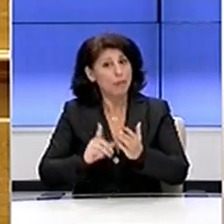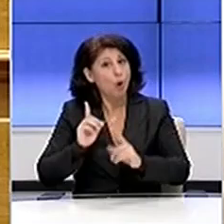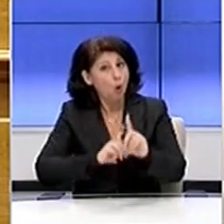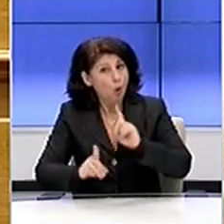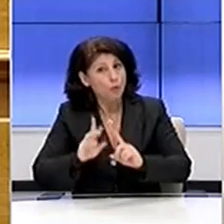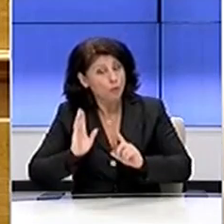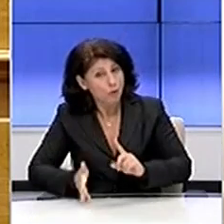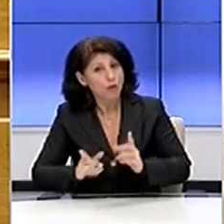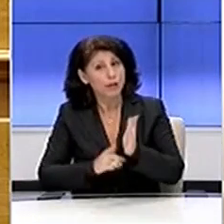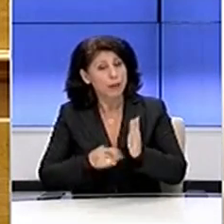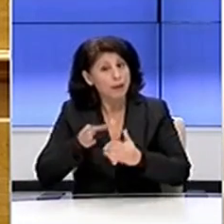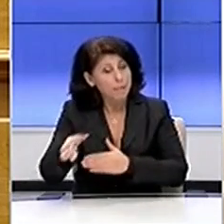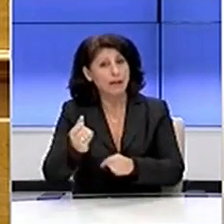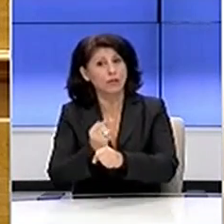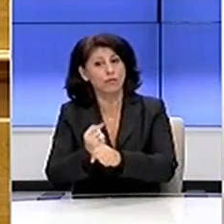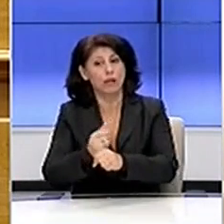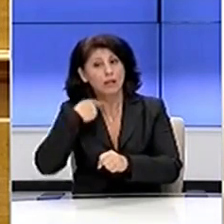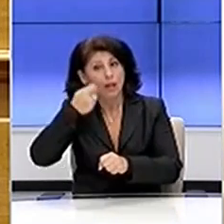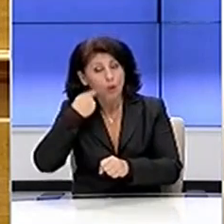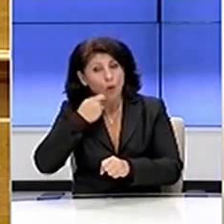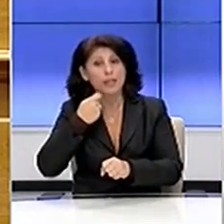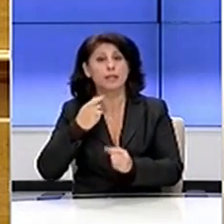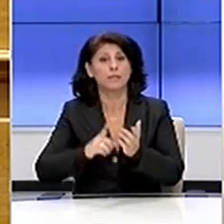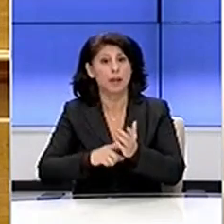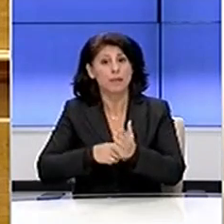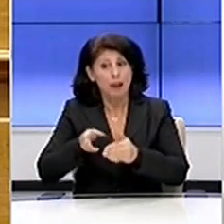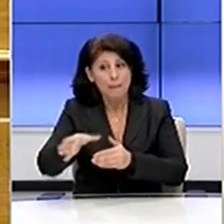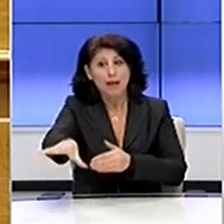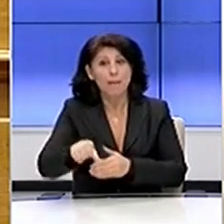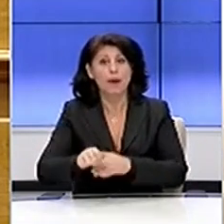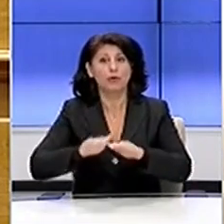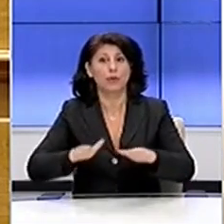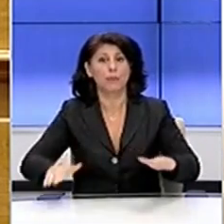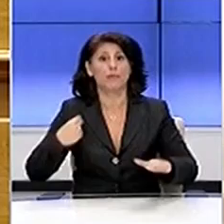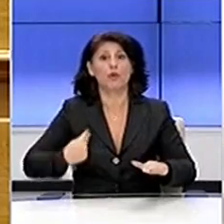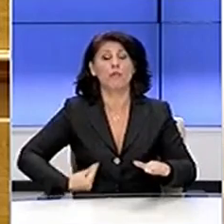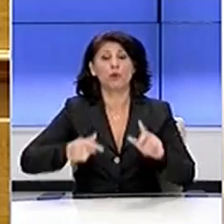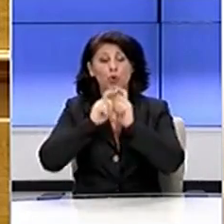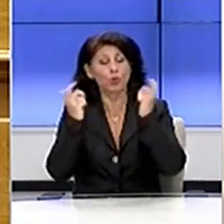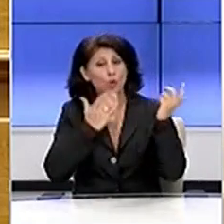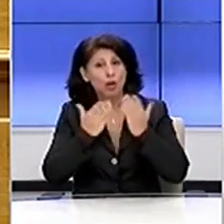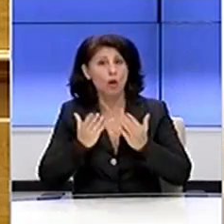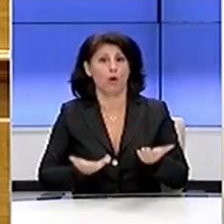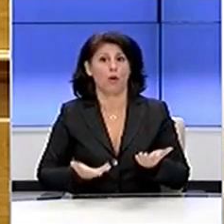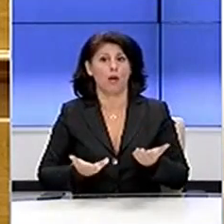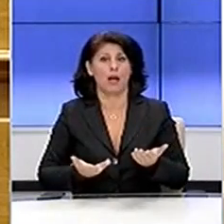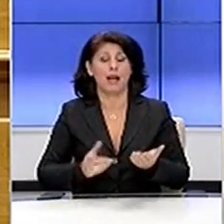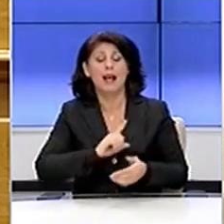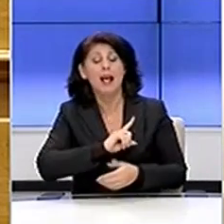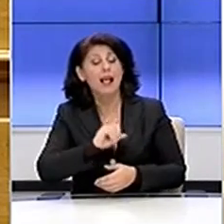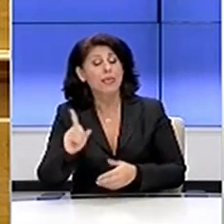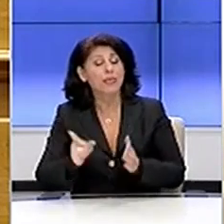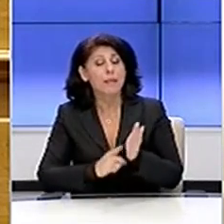μπορούν και πρέπει να πάνε στη δουλειά τους, να πάνε στη δουλειά τους, και οι γονείς πρέπει να πάνε και να πάρουν τα παιδιά από το δημοτικό σχολείο. Αλλά αυτό το οποίο δεν πρέπει να